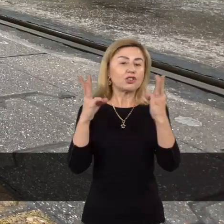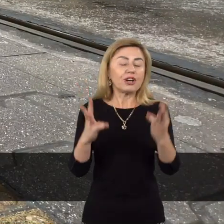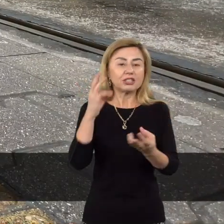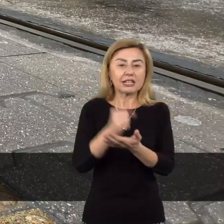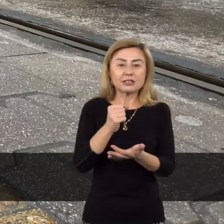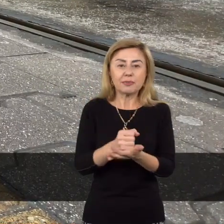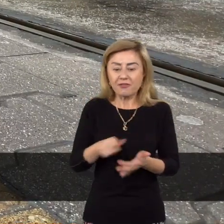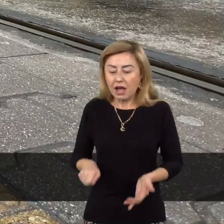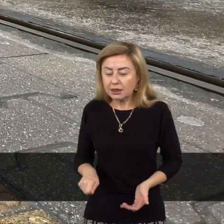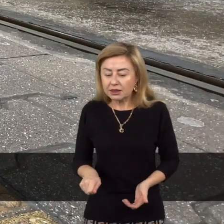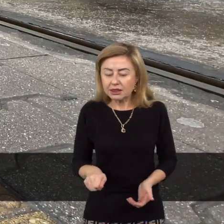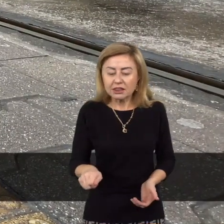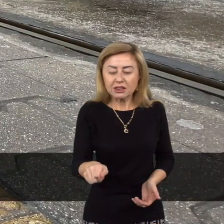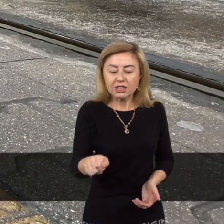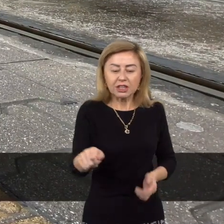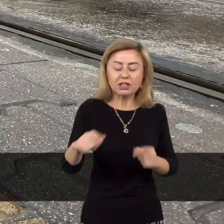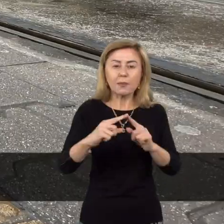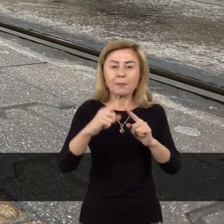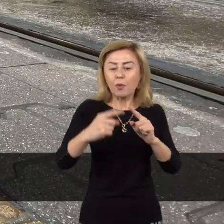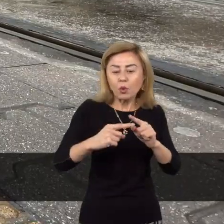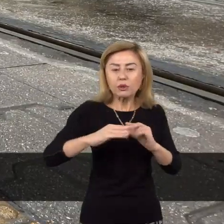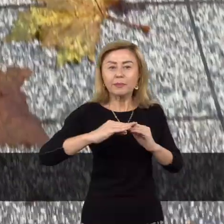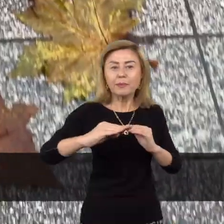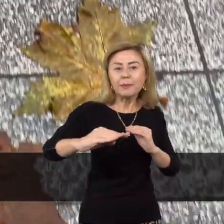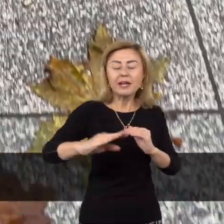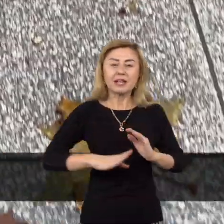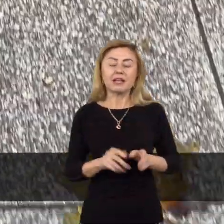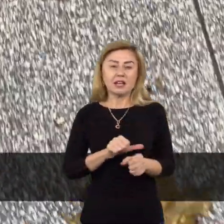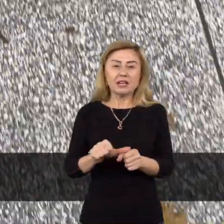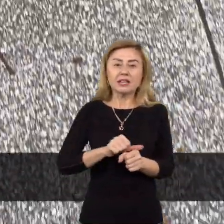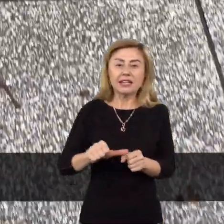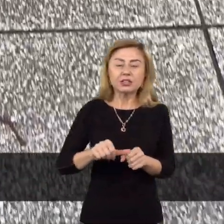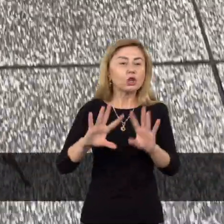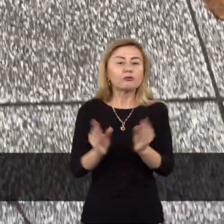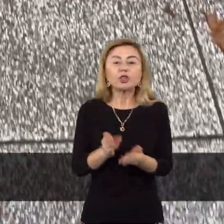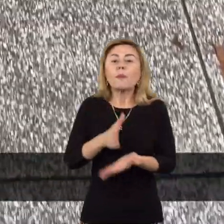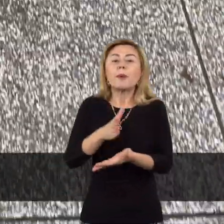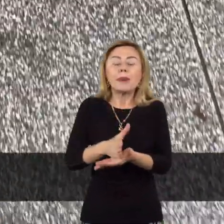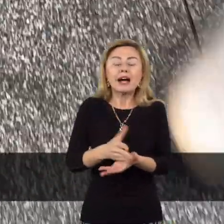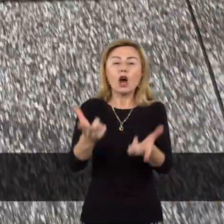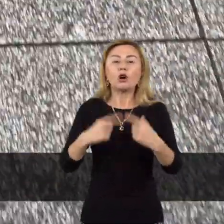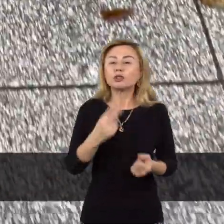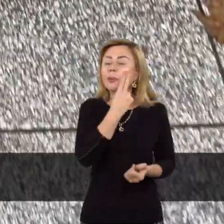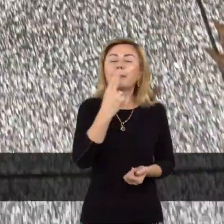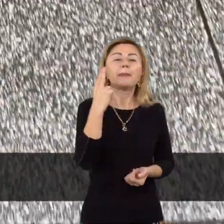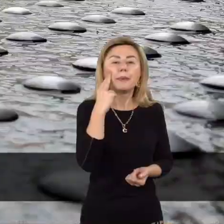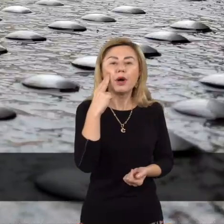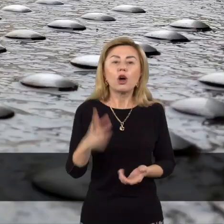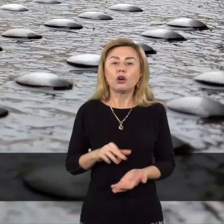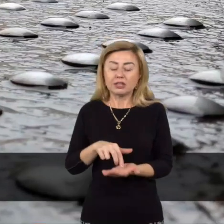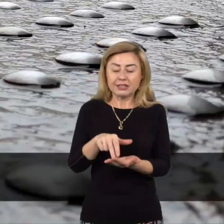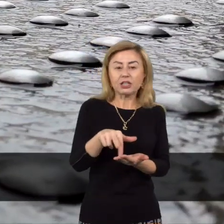są linie prowadzące, punkty uwagi, czyli to są te wszystkie wybrzuszenia, które spotykamy na ulicy.